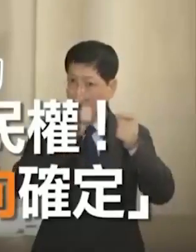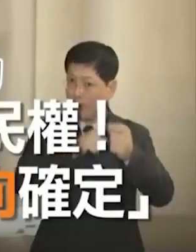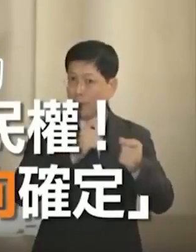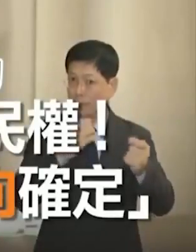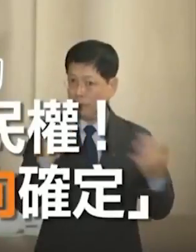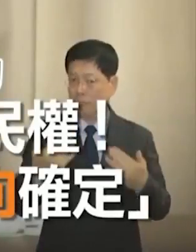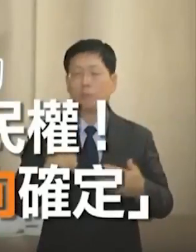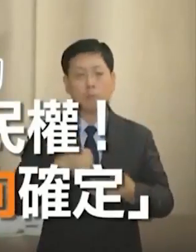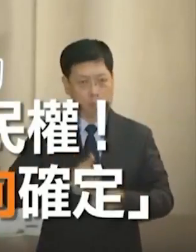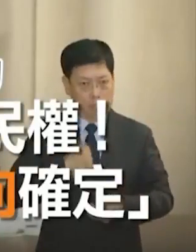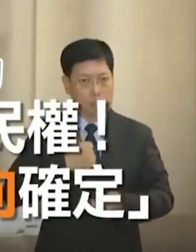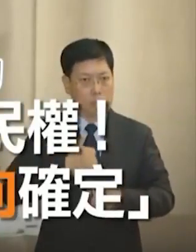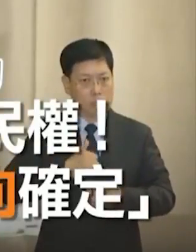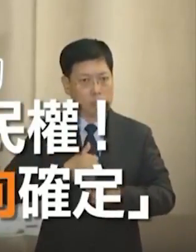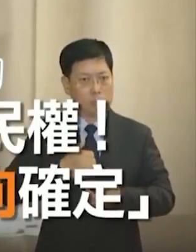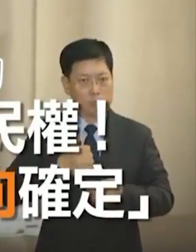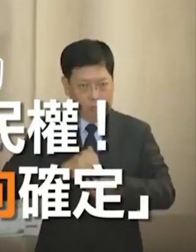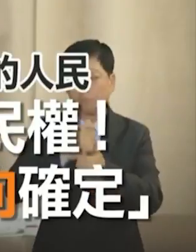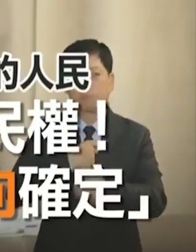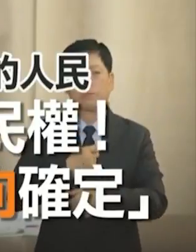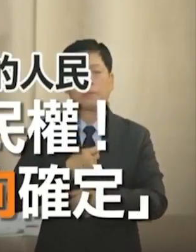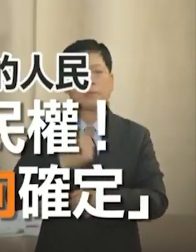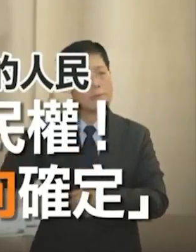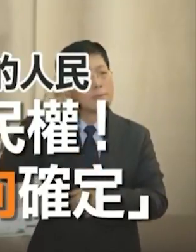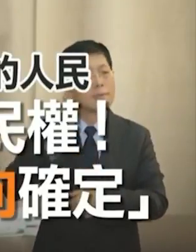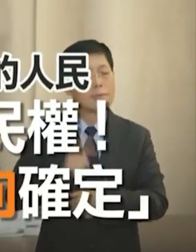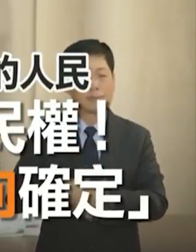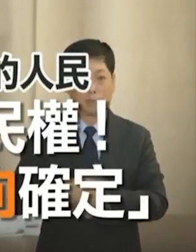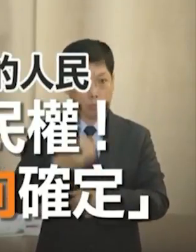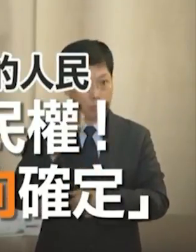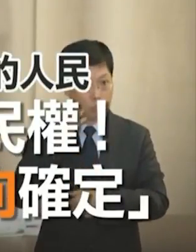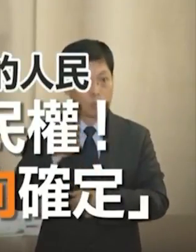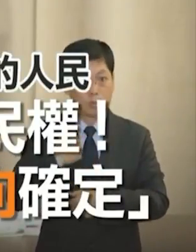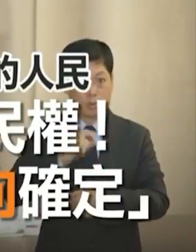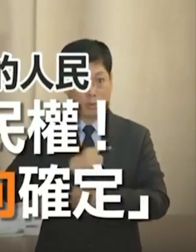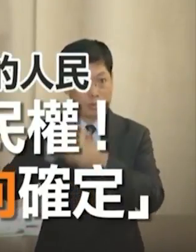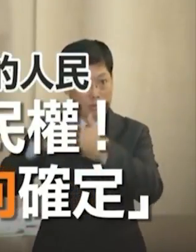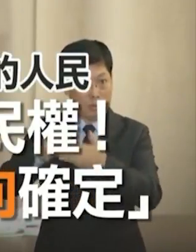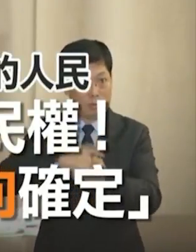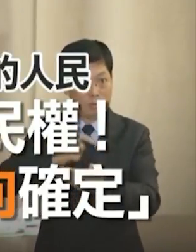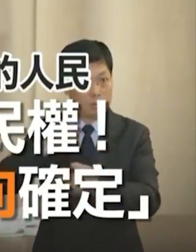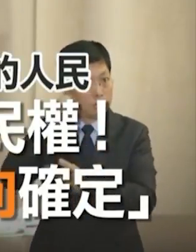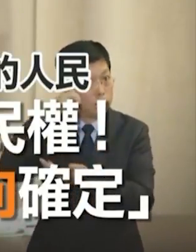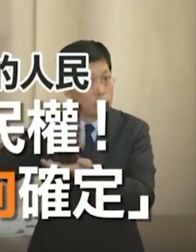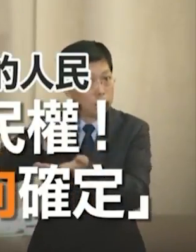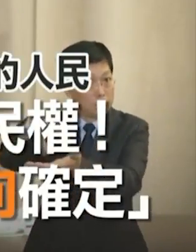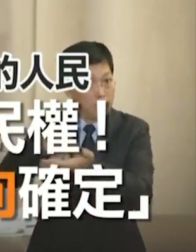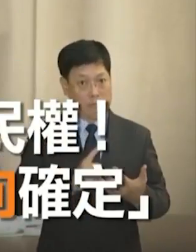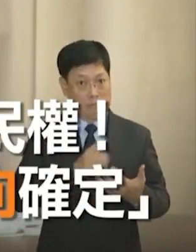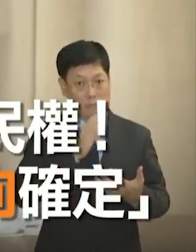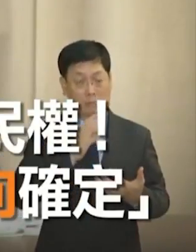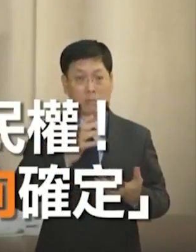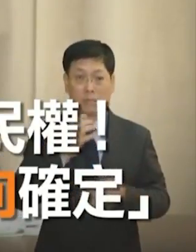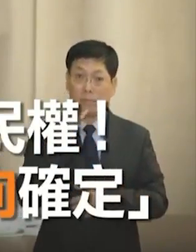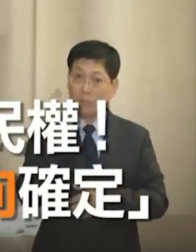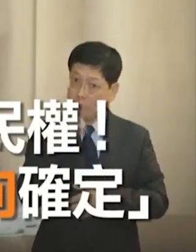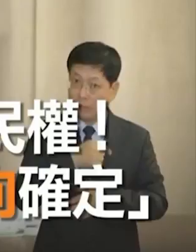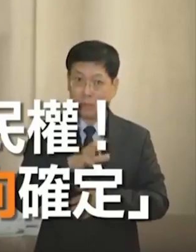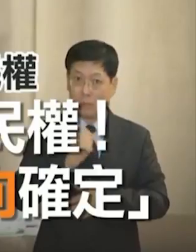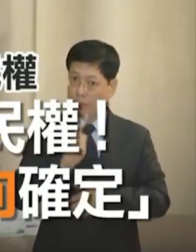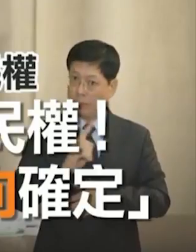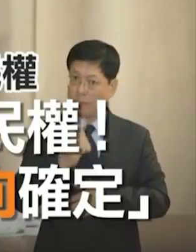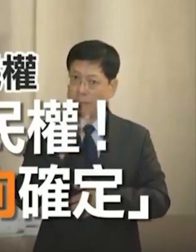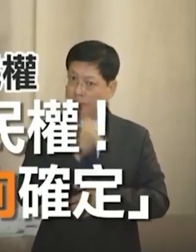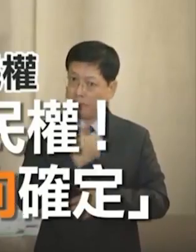们的确认为是需要管制的，就是针对在中国领取居住证的人民。有没有可